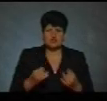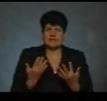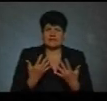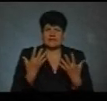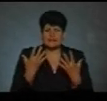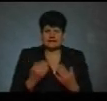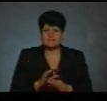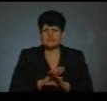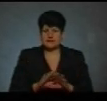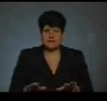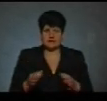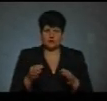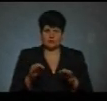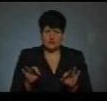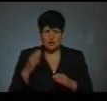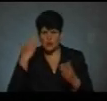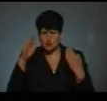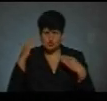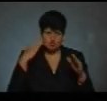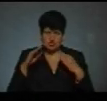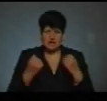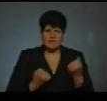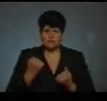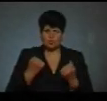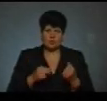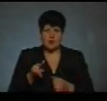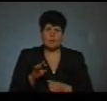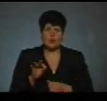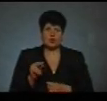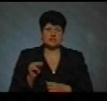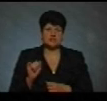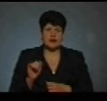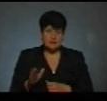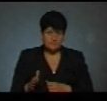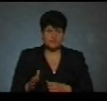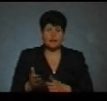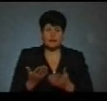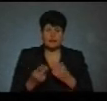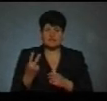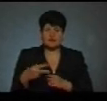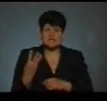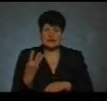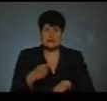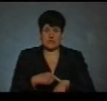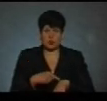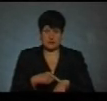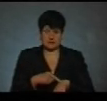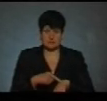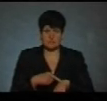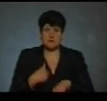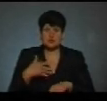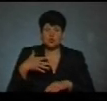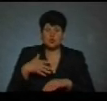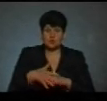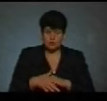не допускали чужі автомобілі до Почаєва перед тим. Але в 23-й годині ми